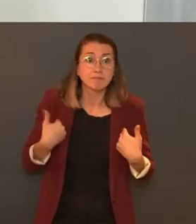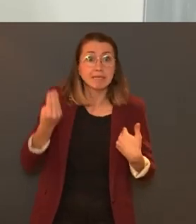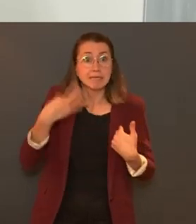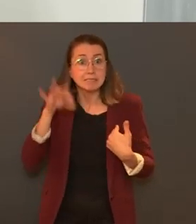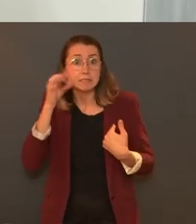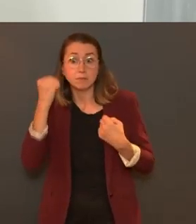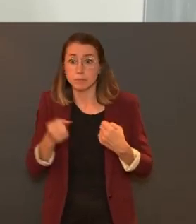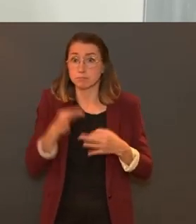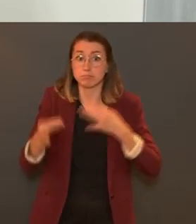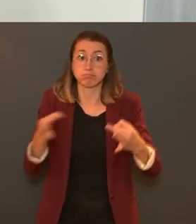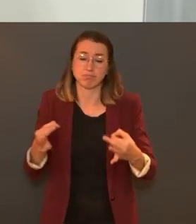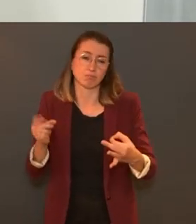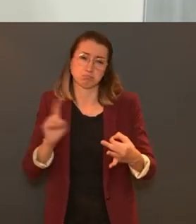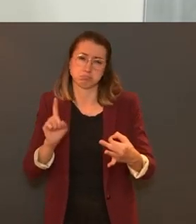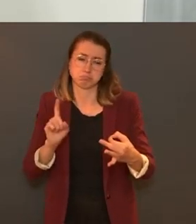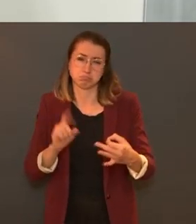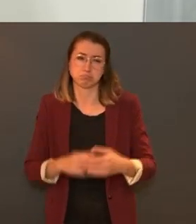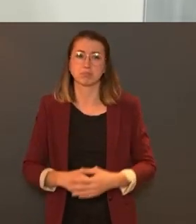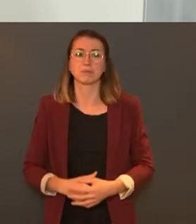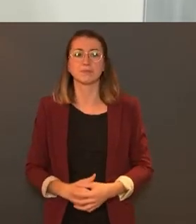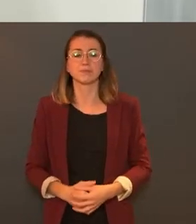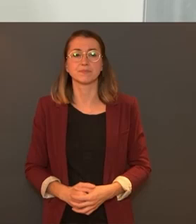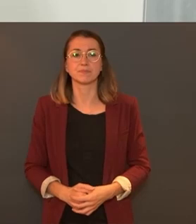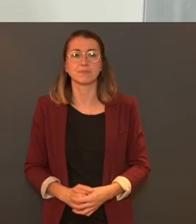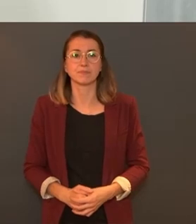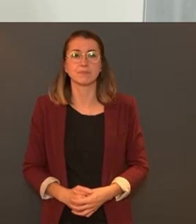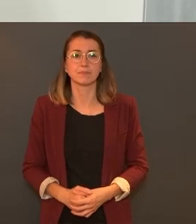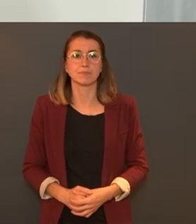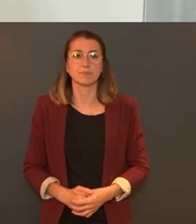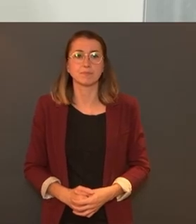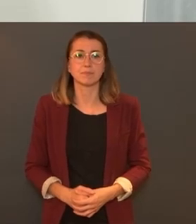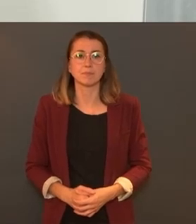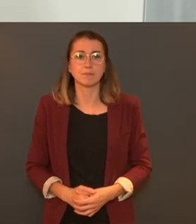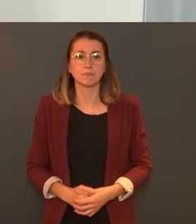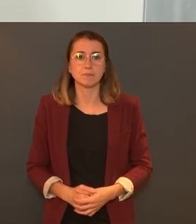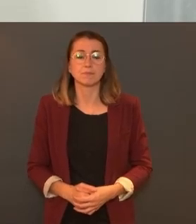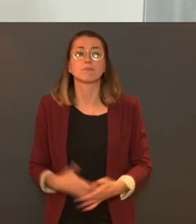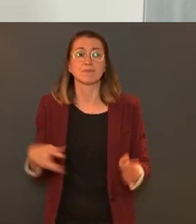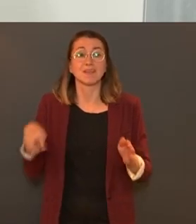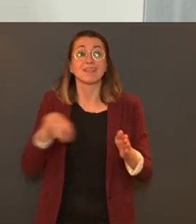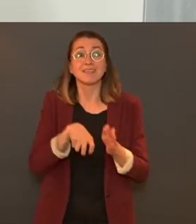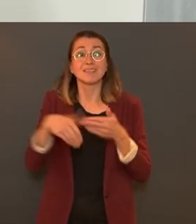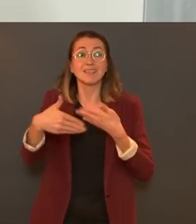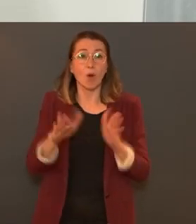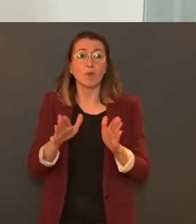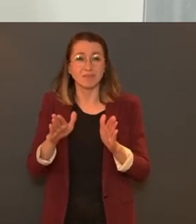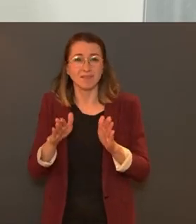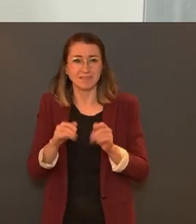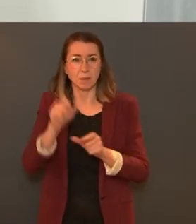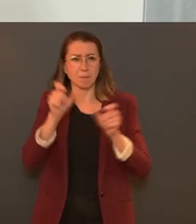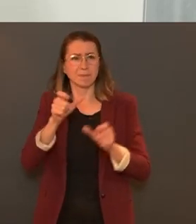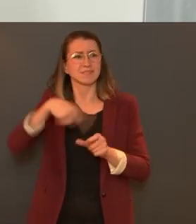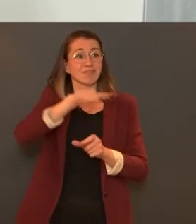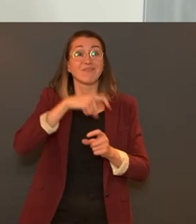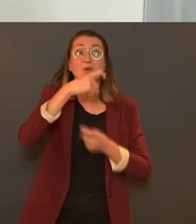La quarantaine concerne actuellement aussi les voyageurs qui reviennent de zones oranges et de zones rouges.